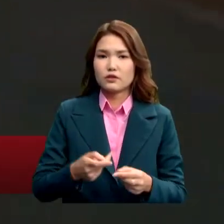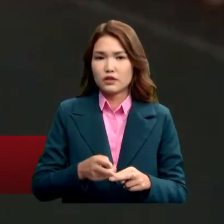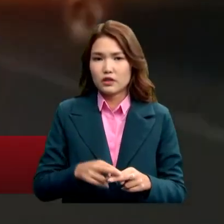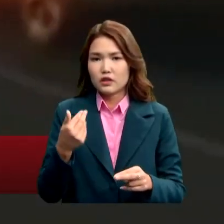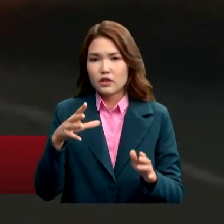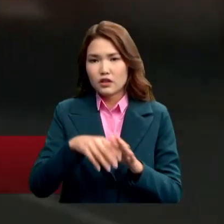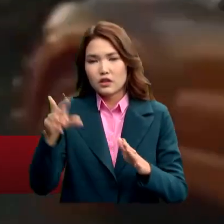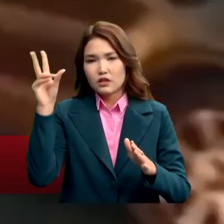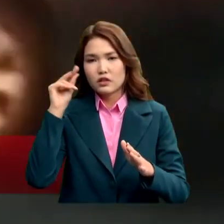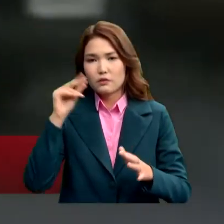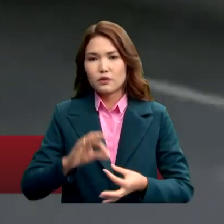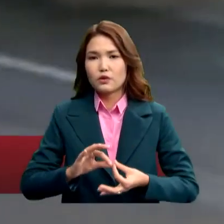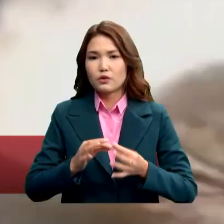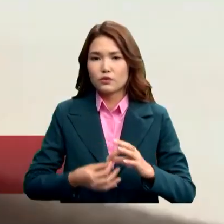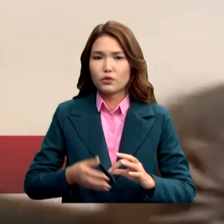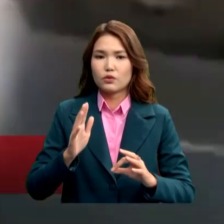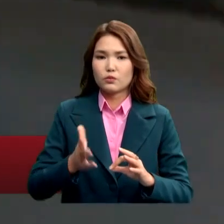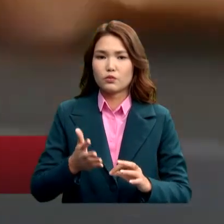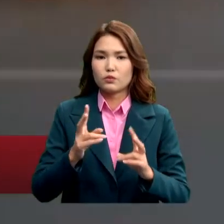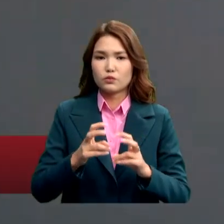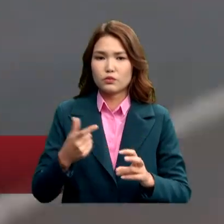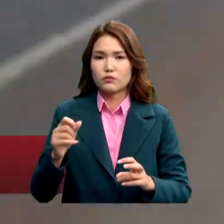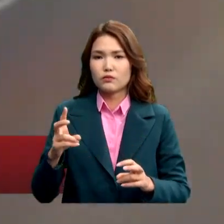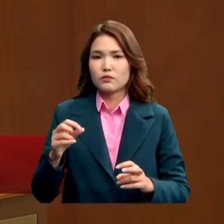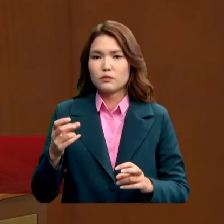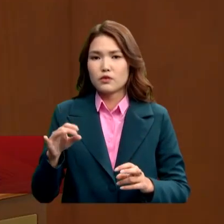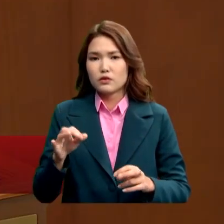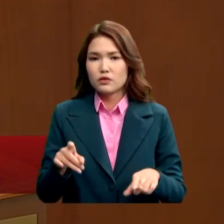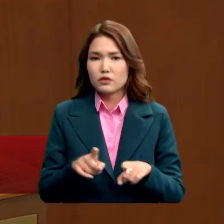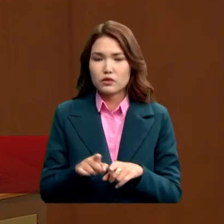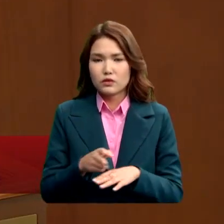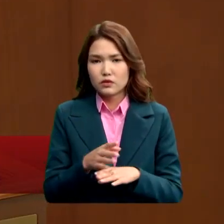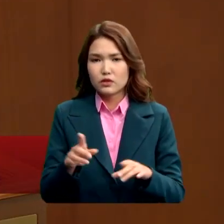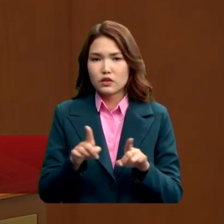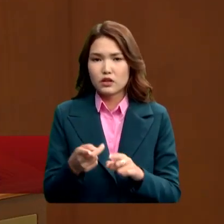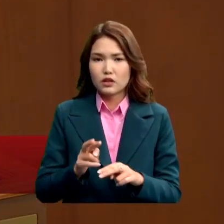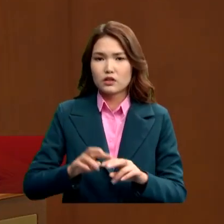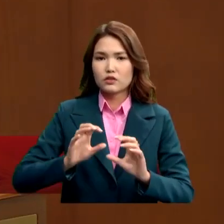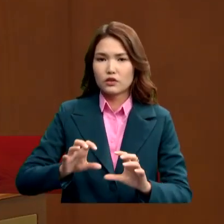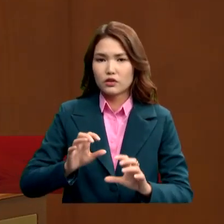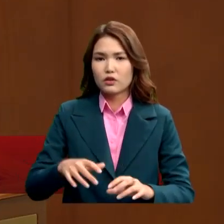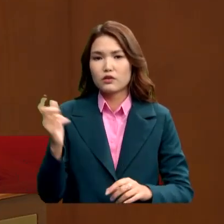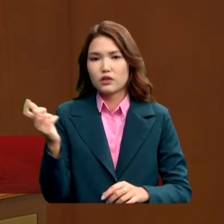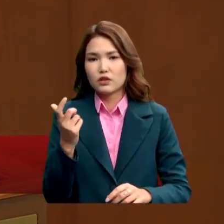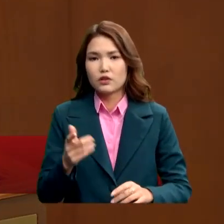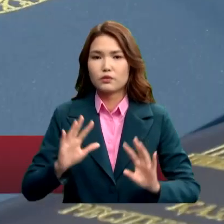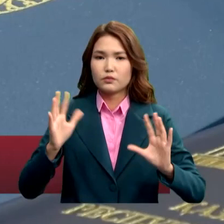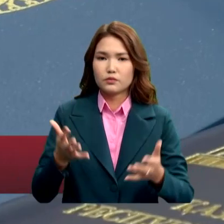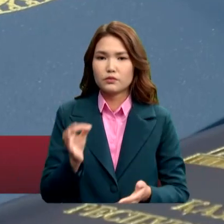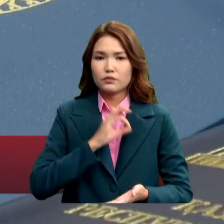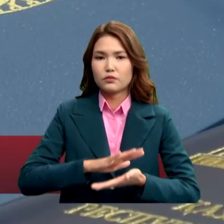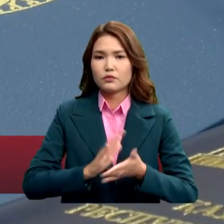алдымен өз азаматтарымызды жұмыспен қамтимыз деп отыр. Сондай-ақ, ұлттық мүддені қорғау үшін Еуразиялық экономикалық одақтың шарттарын